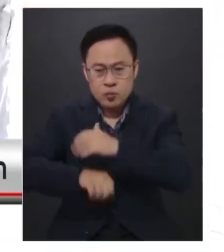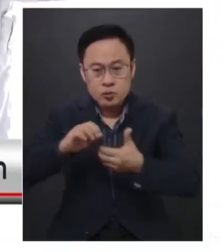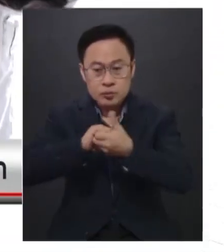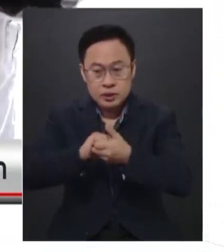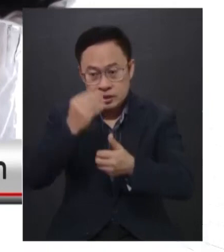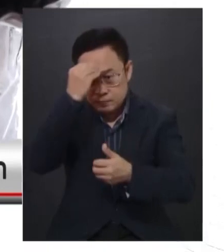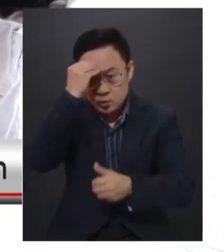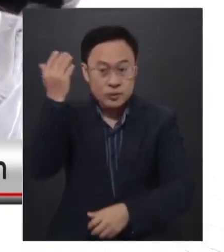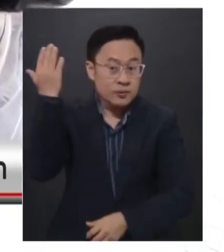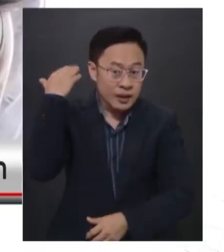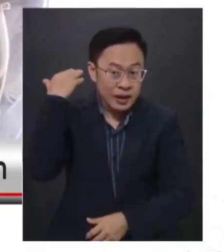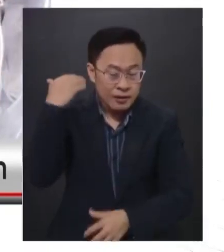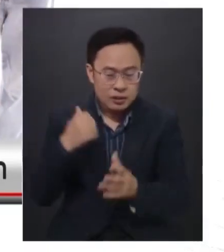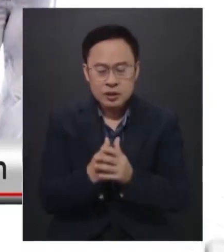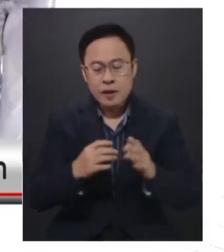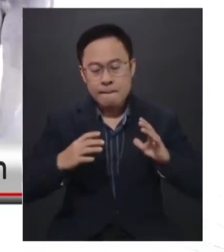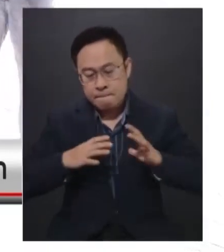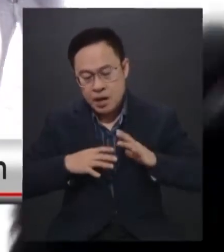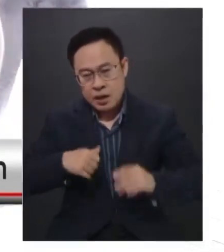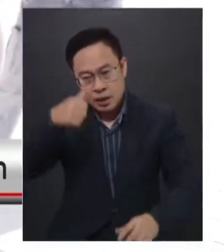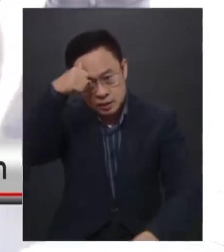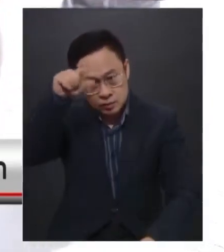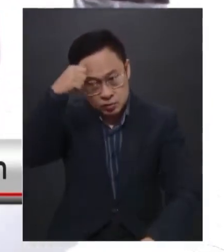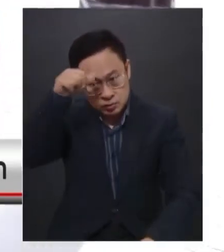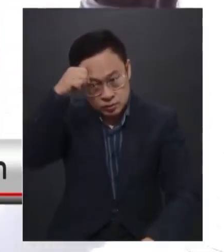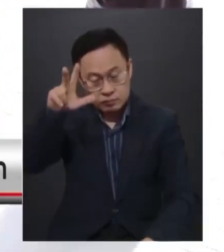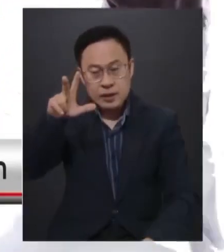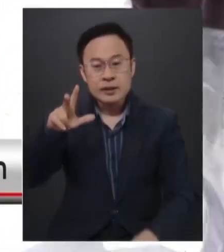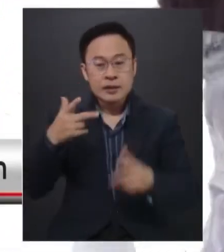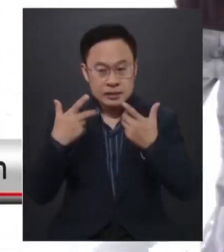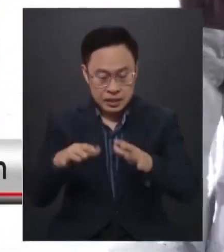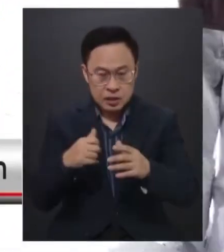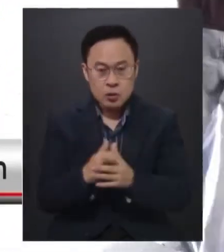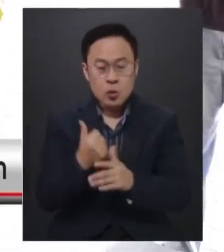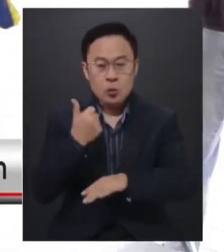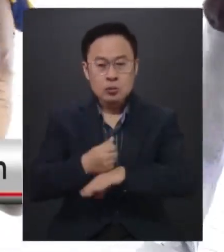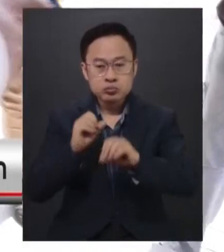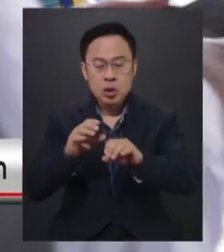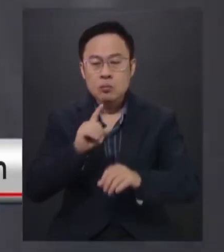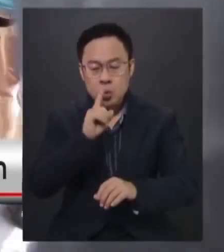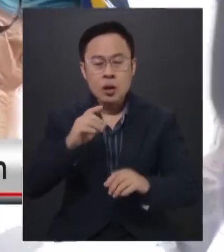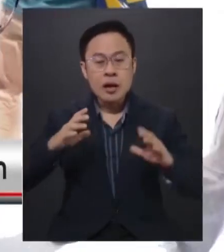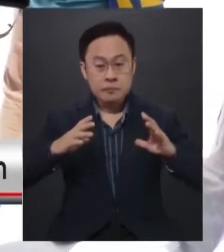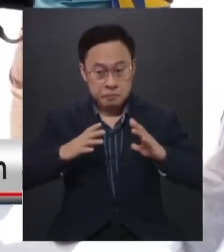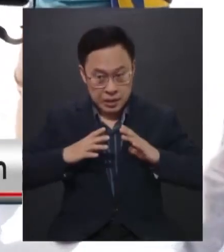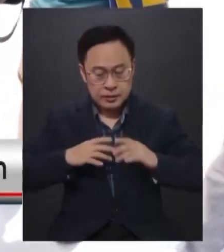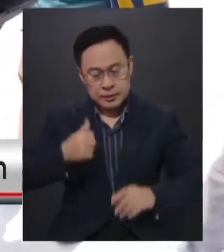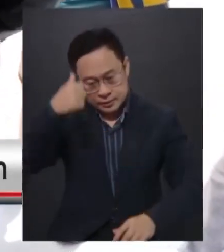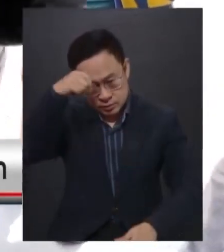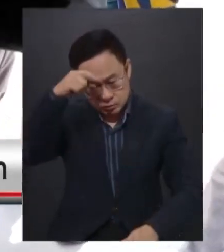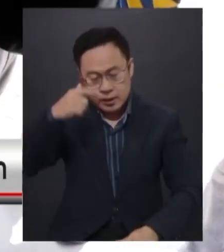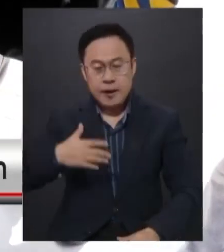2-3วันซึ่งก็ตามสไตล์โค้ชคือโค้ชบอกว่าอยากให้นักเตะได้พักอย่างเต็มที่จะได้กลับมาในสภาพที่